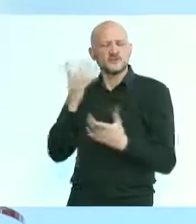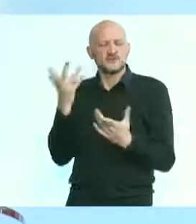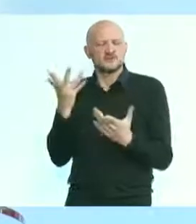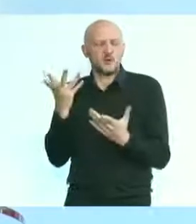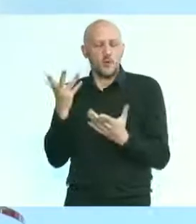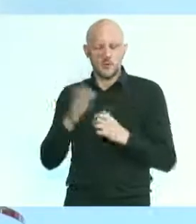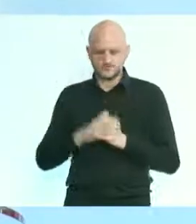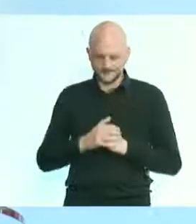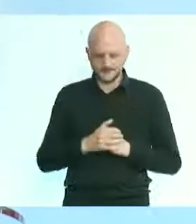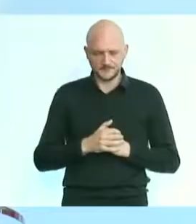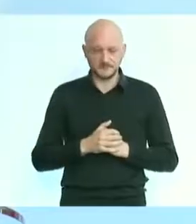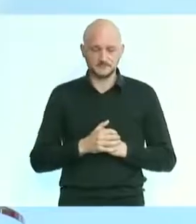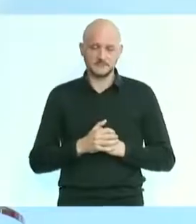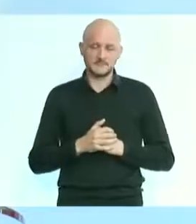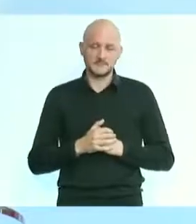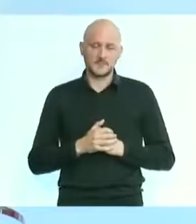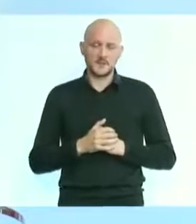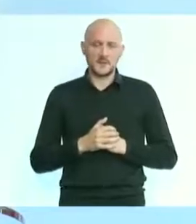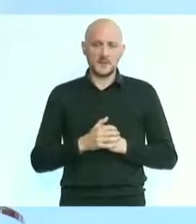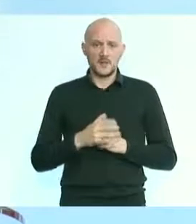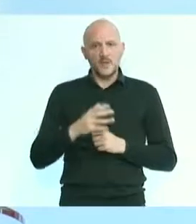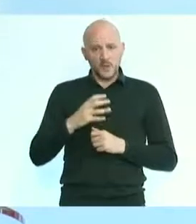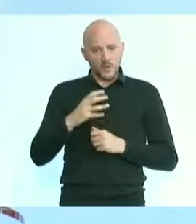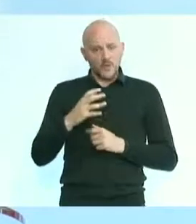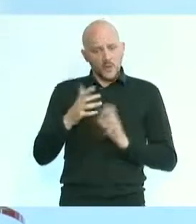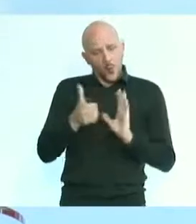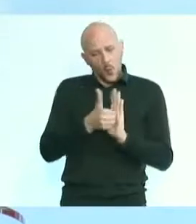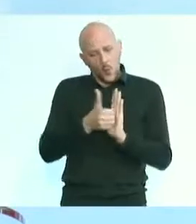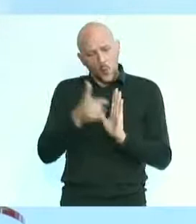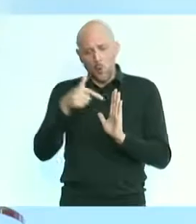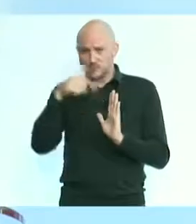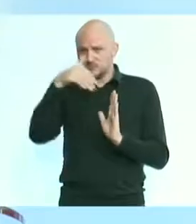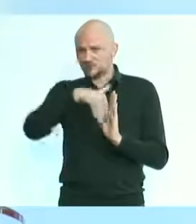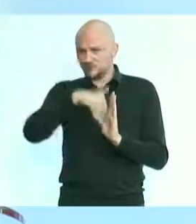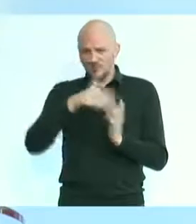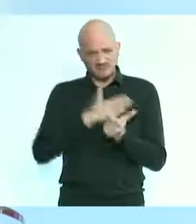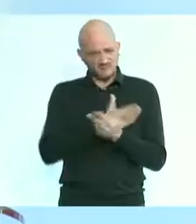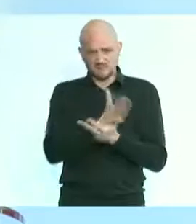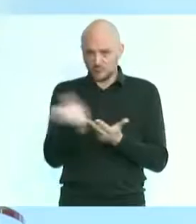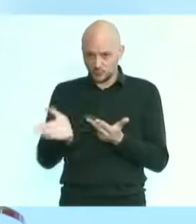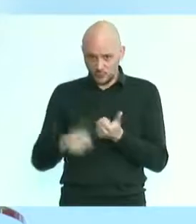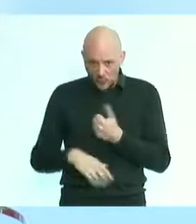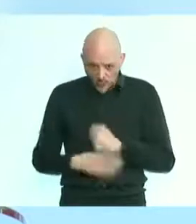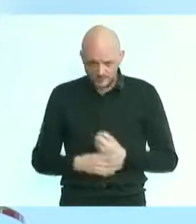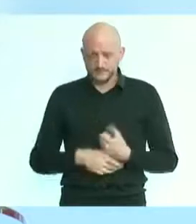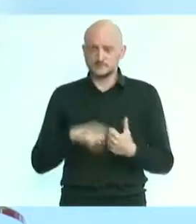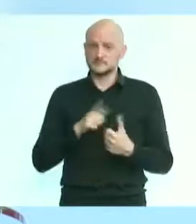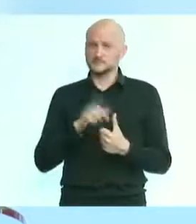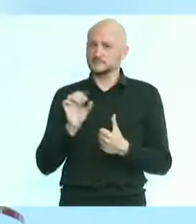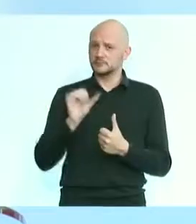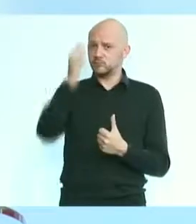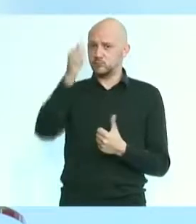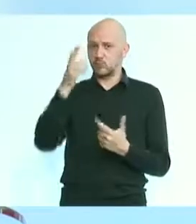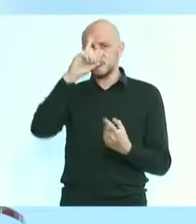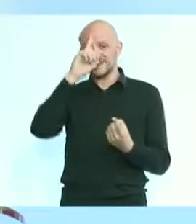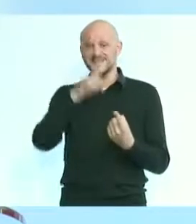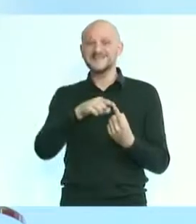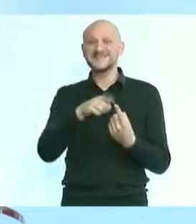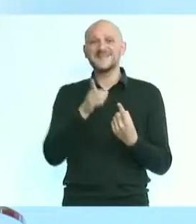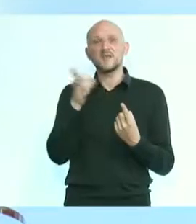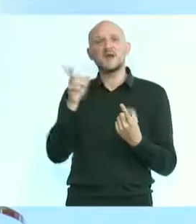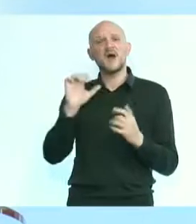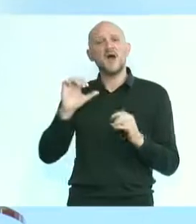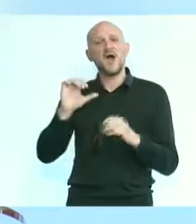Donc c'est un rôle, une responsabilité qui a 3 axes. D'abord, en premier lieu, tout simplement, l'Agence du service civique